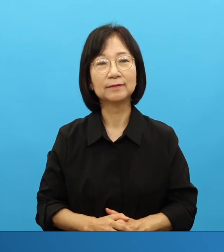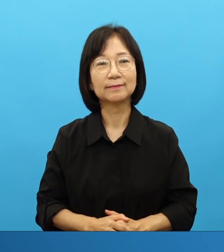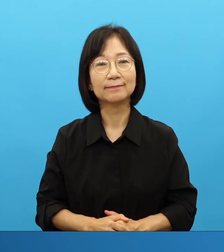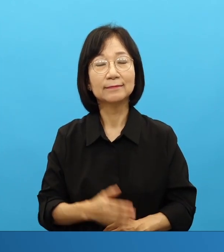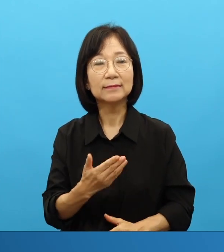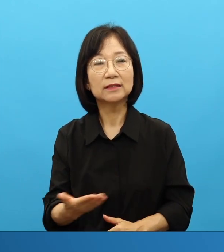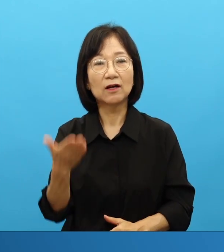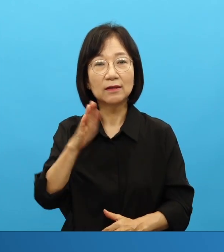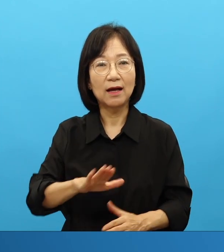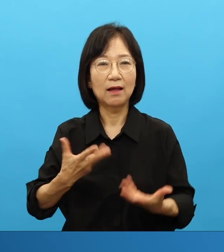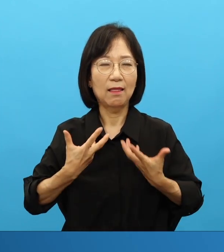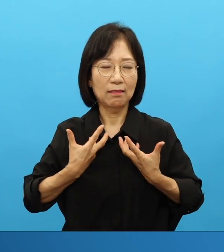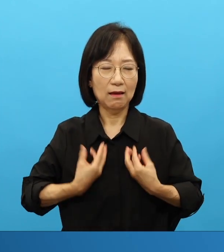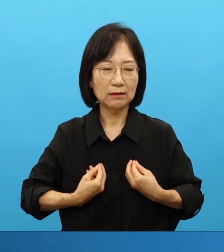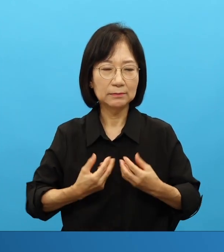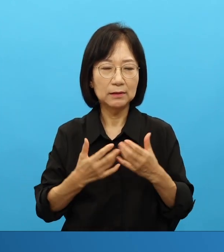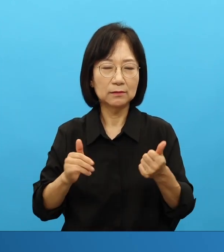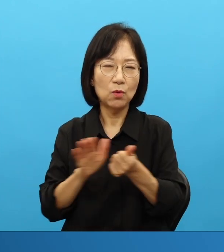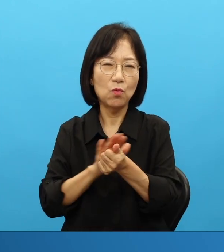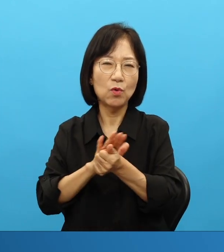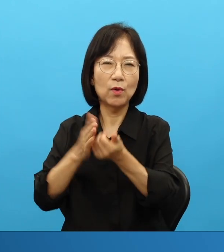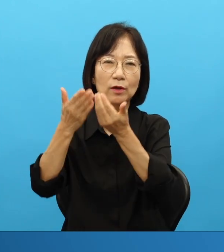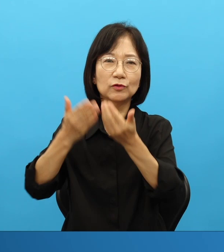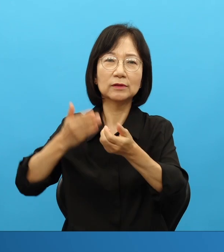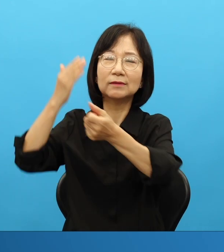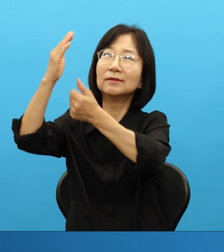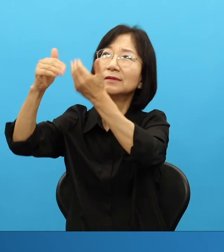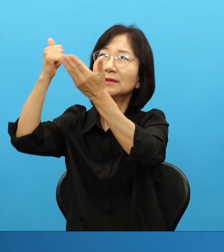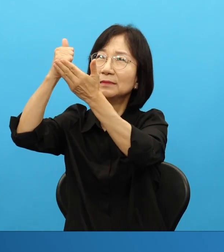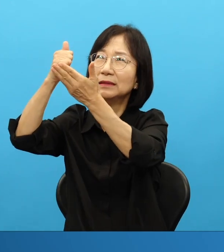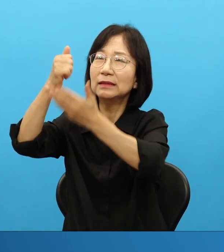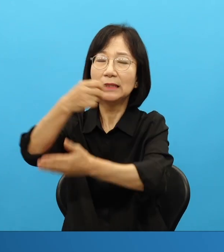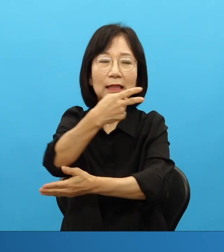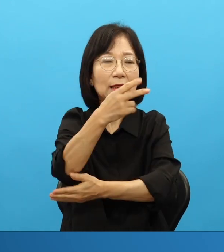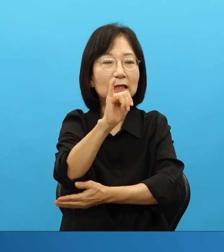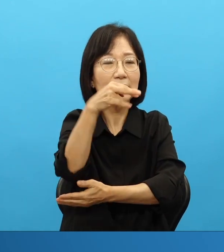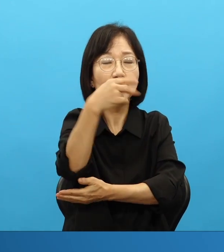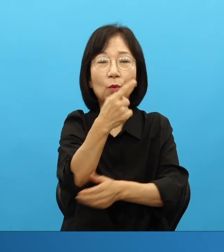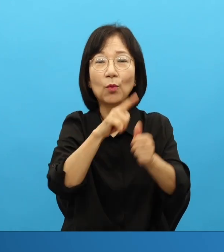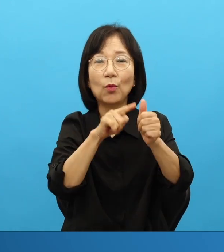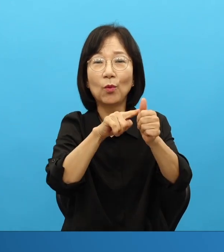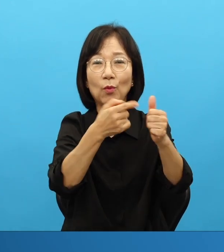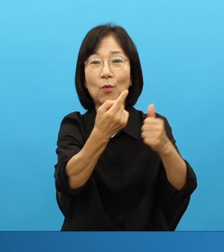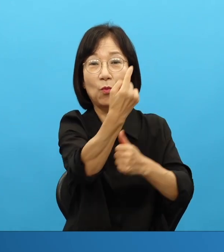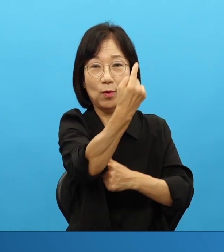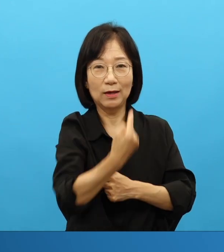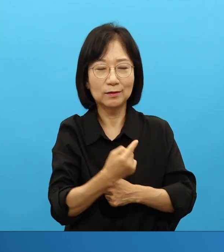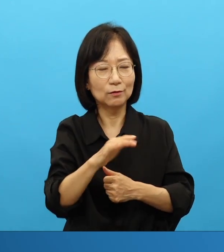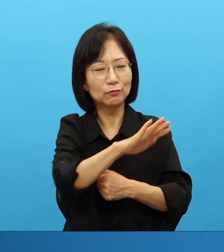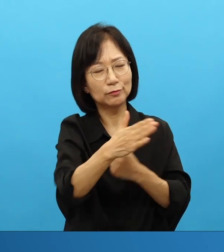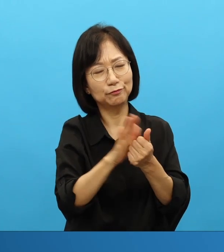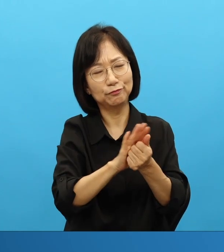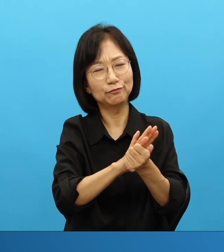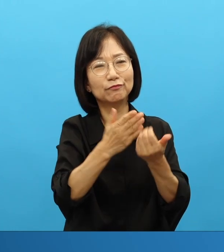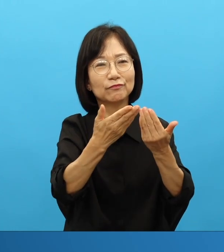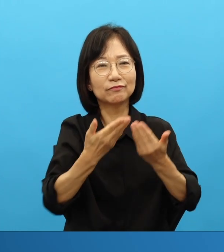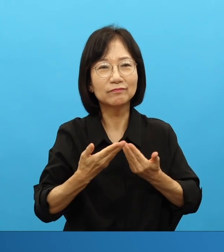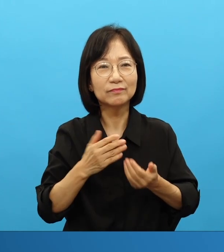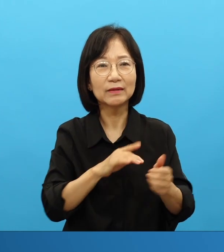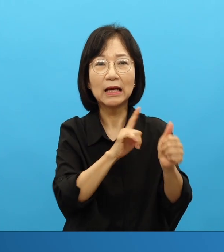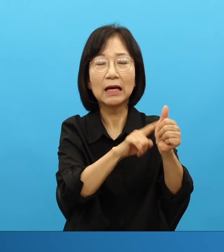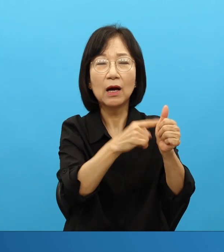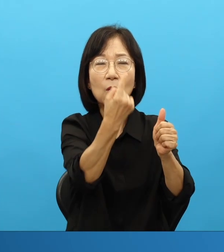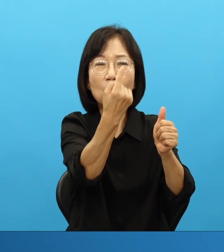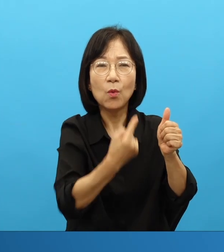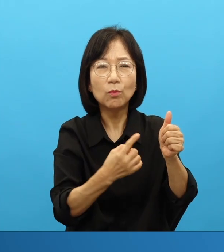두려움이었노라. 그러나 낙심한 자들을 위로하시는 하나님이 디도가 오므로 우리를 위로하셨으니 그가